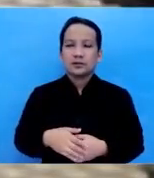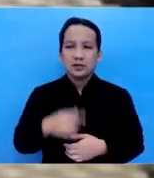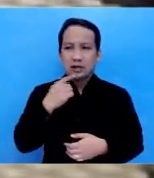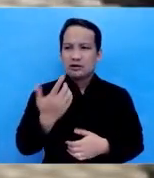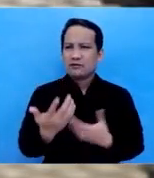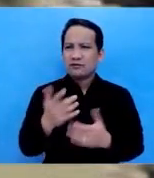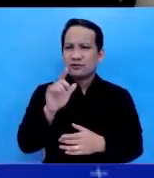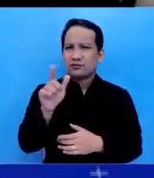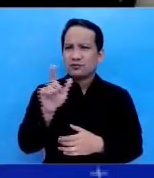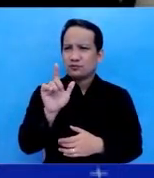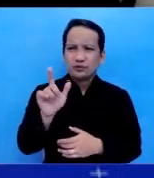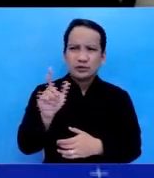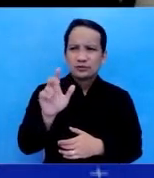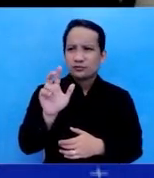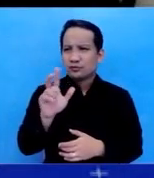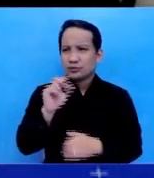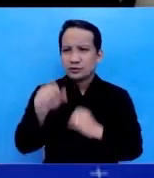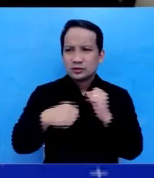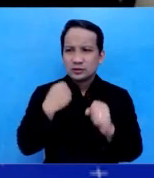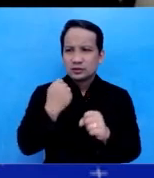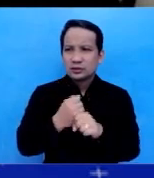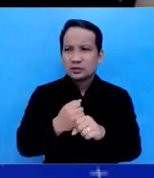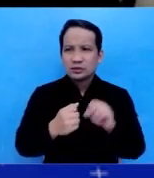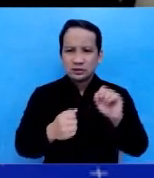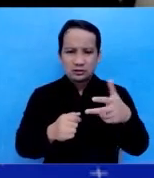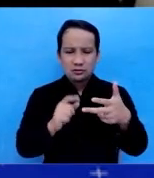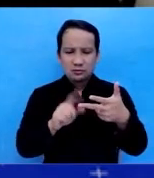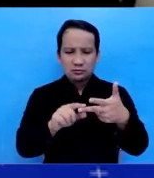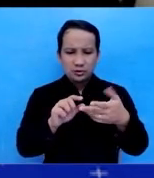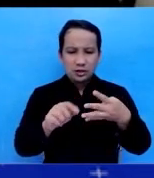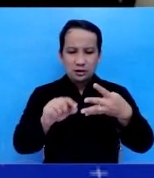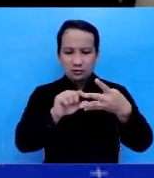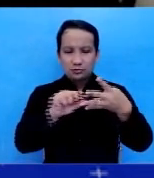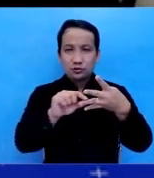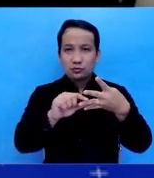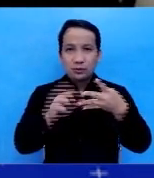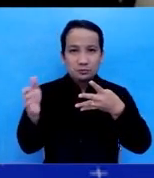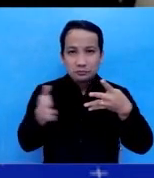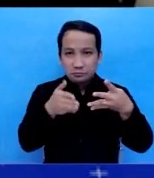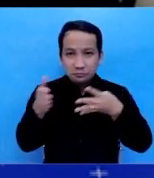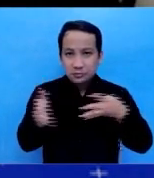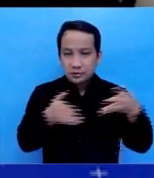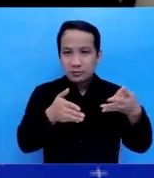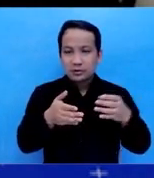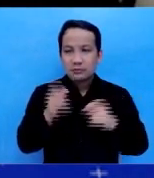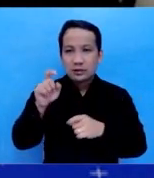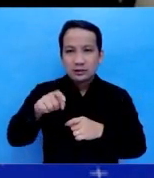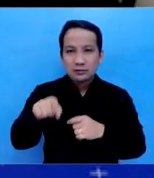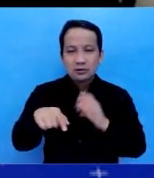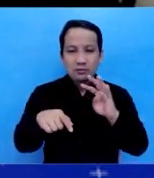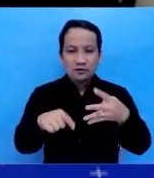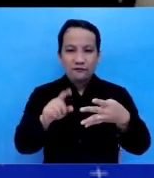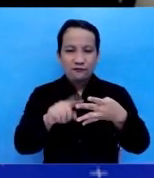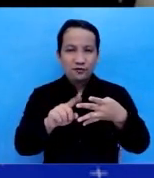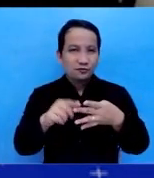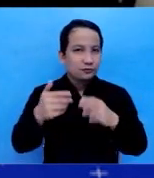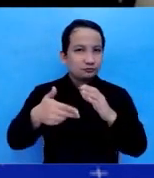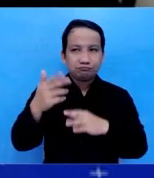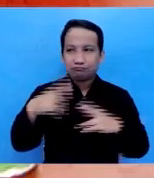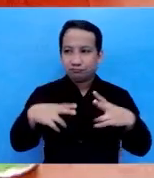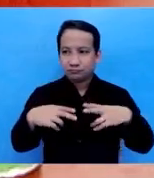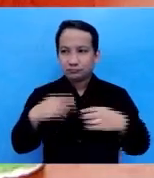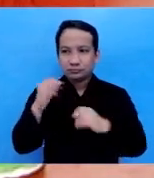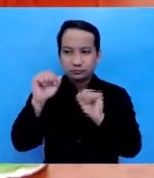20 to 30 years. Pag third quarter, piniprepare yung seasonal increase in demand during the fourth quarter, during the holiday season, pag